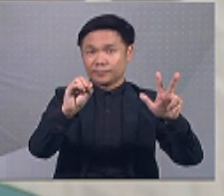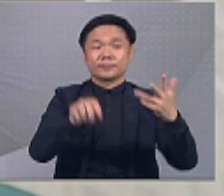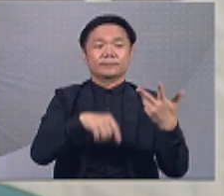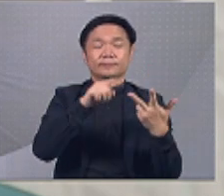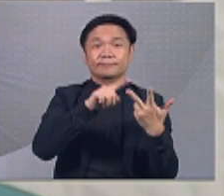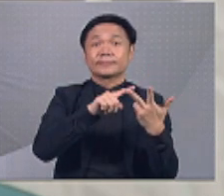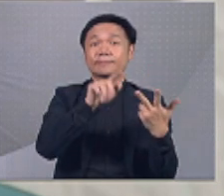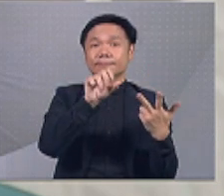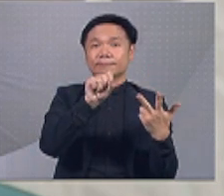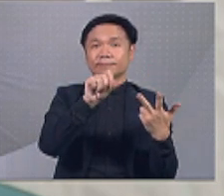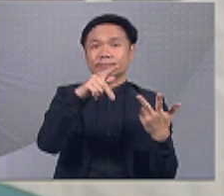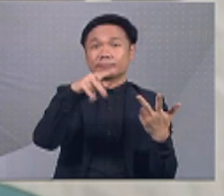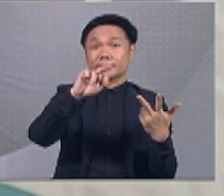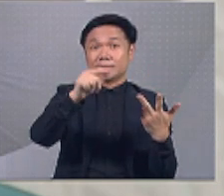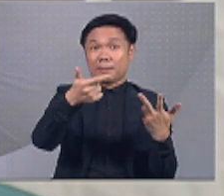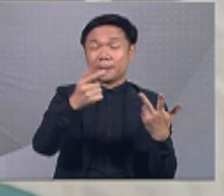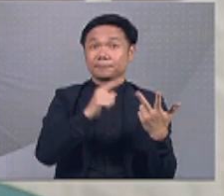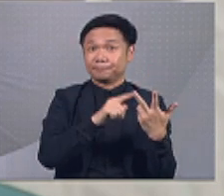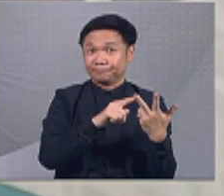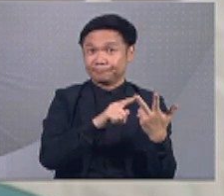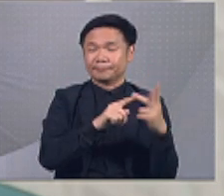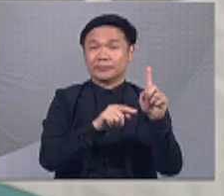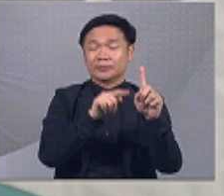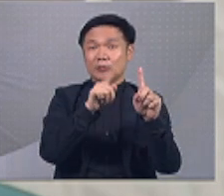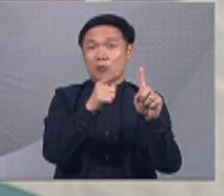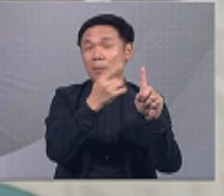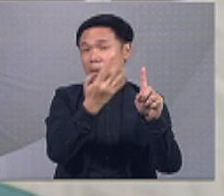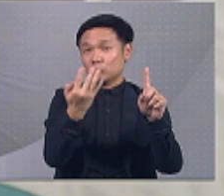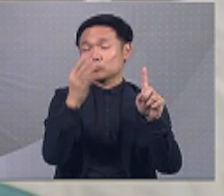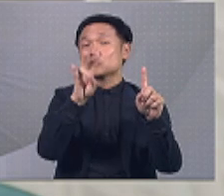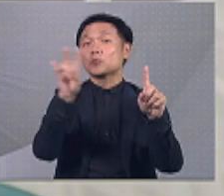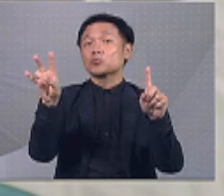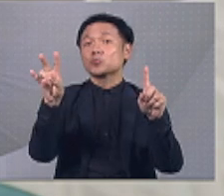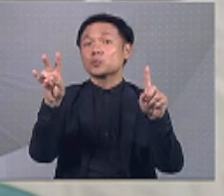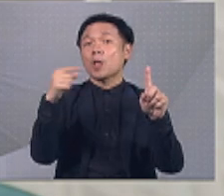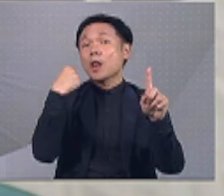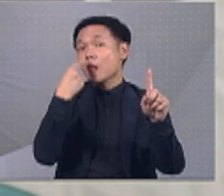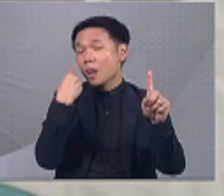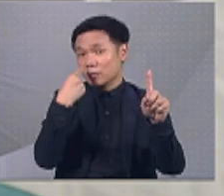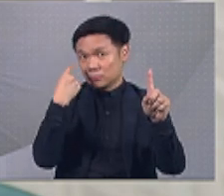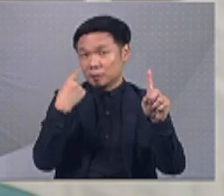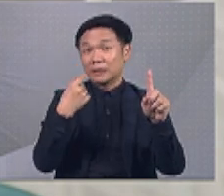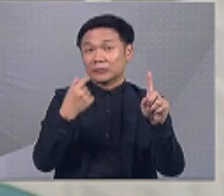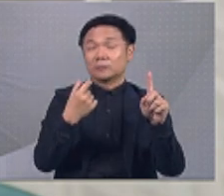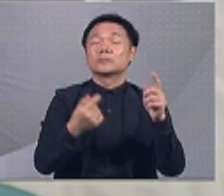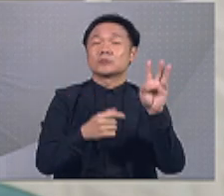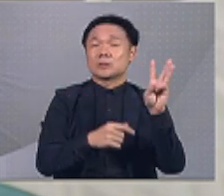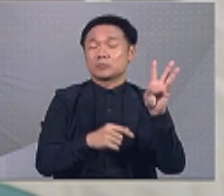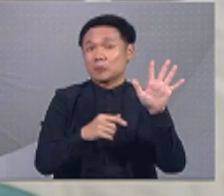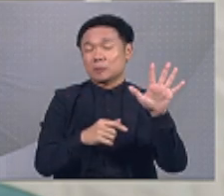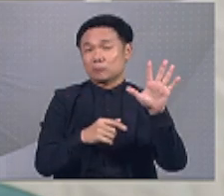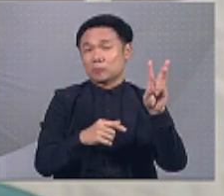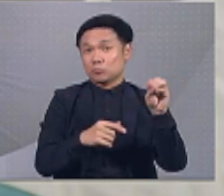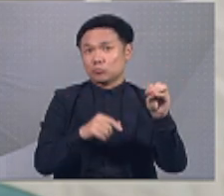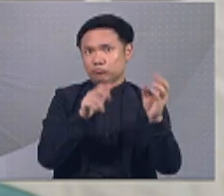Jepang jumlah sampel yang diambil Lesti bu406 27 jumlah Keys postv lah 60 melibatkan semua